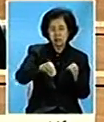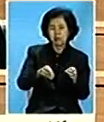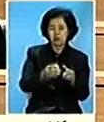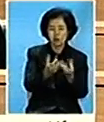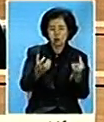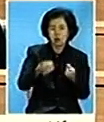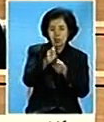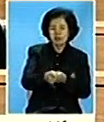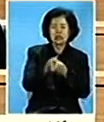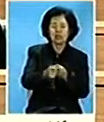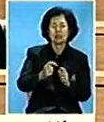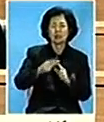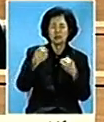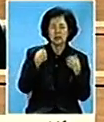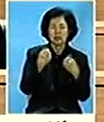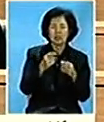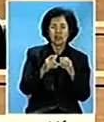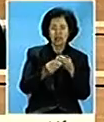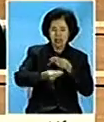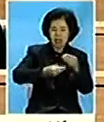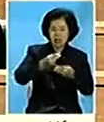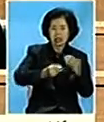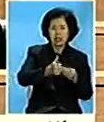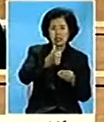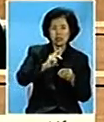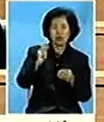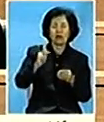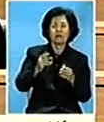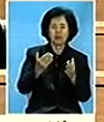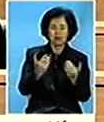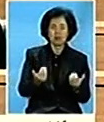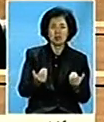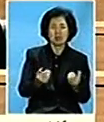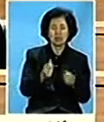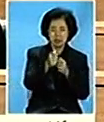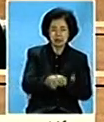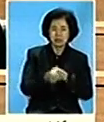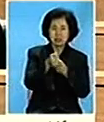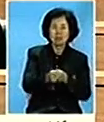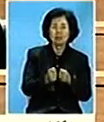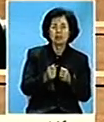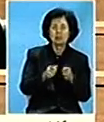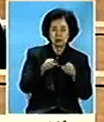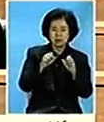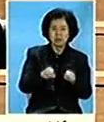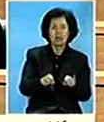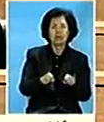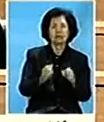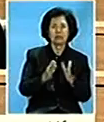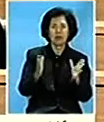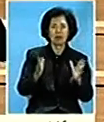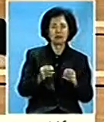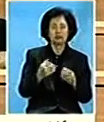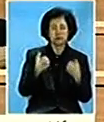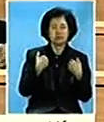รที่มีตลาดดีกว่านะครับซึ่งปัจจุบันนี้นะครับเกษตรกรของเราก็มีความสามารถมากขึ้น